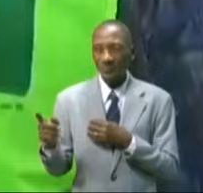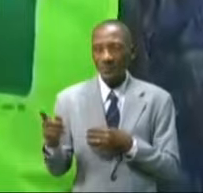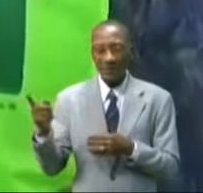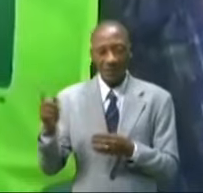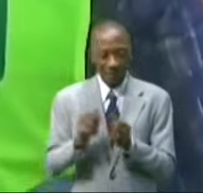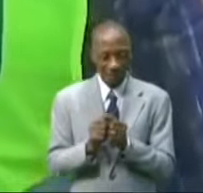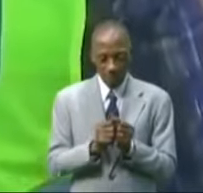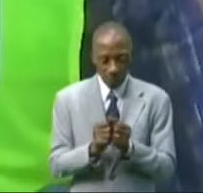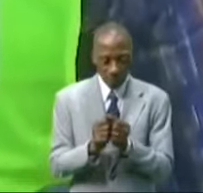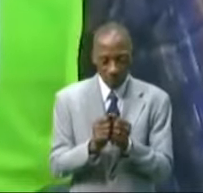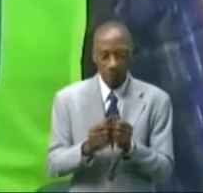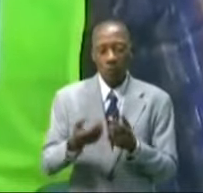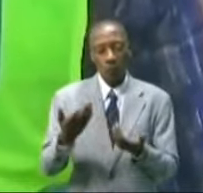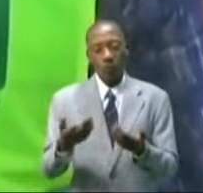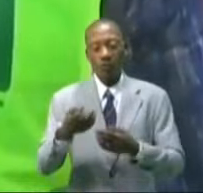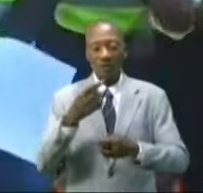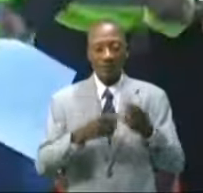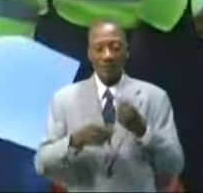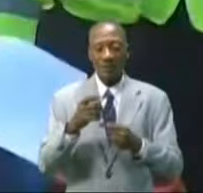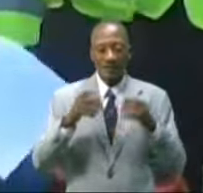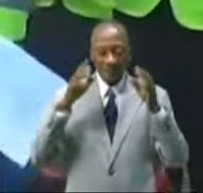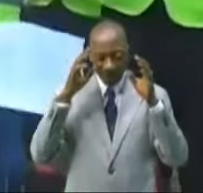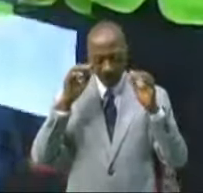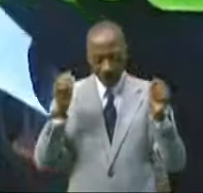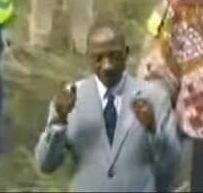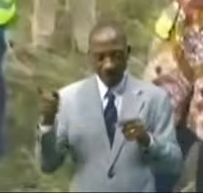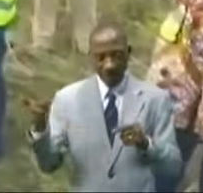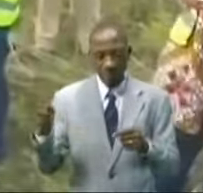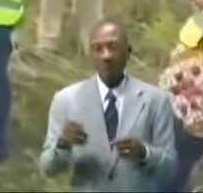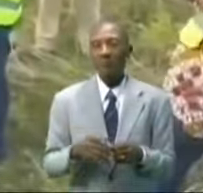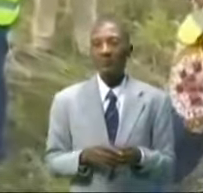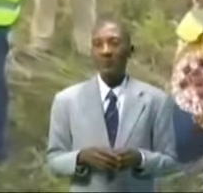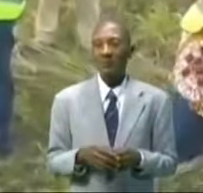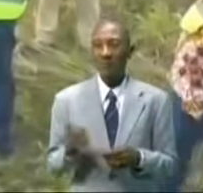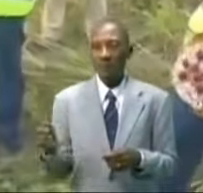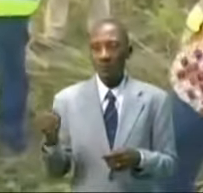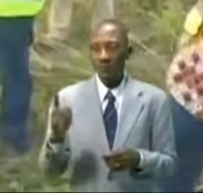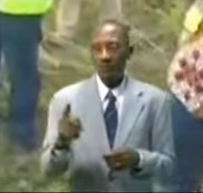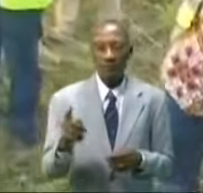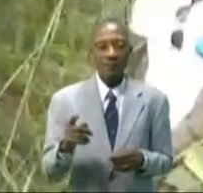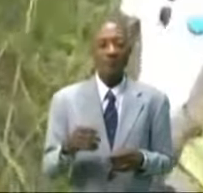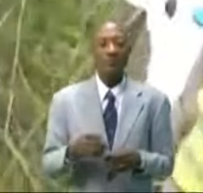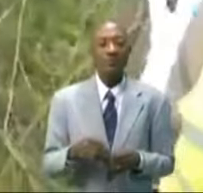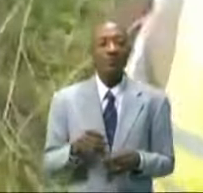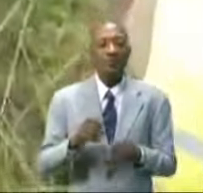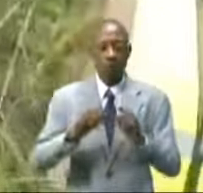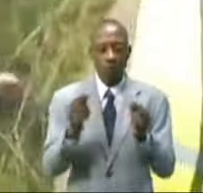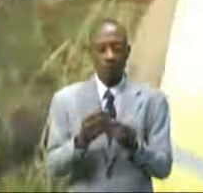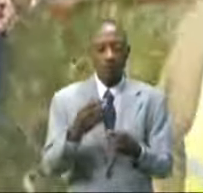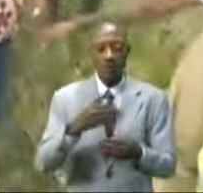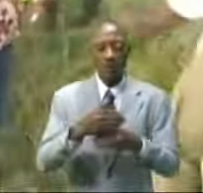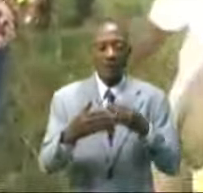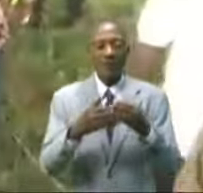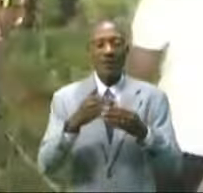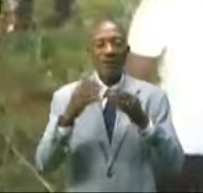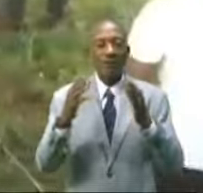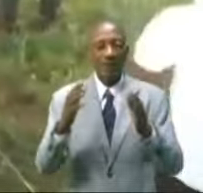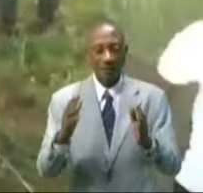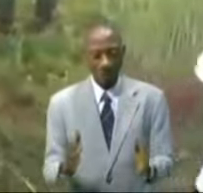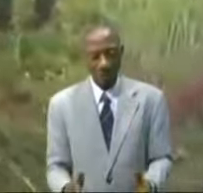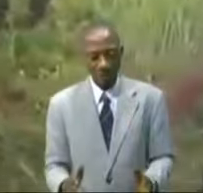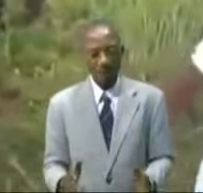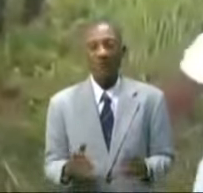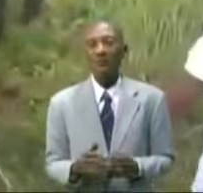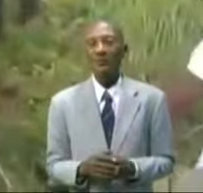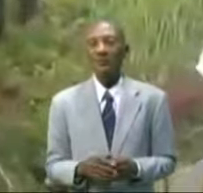que le qualificatif qu'il porte de bâtisseur, est arrivé dans le Haut-Katanga, précisément sur le site Lankoko,